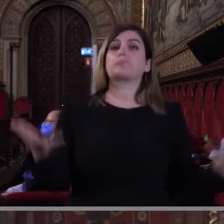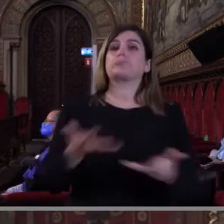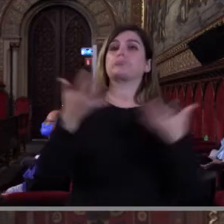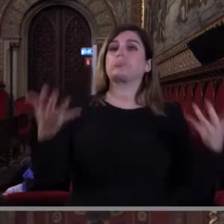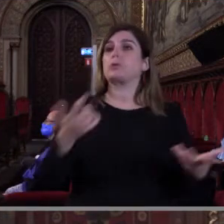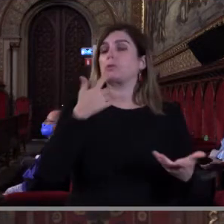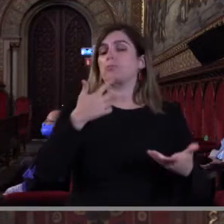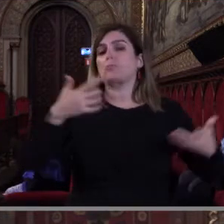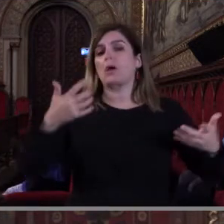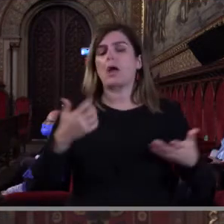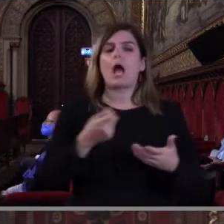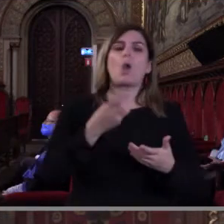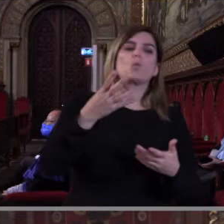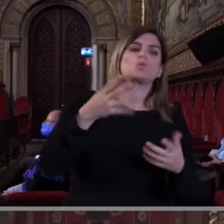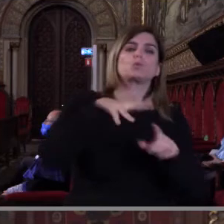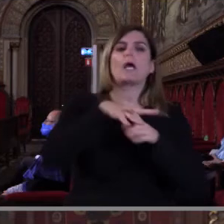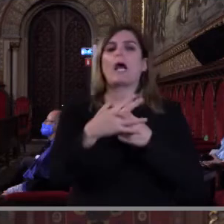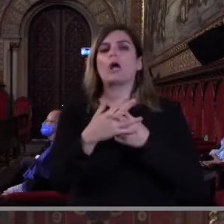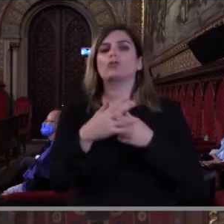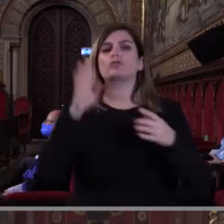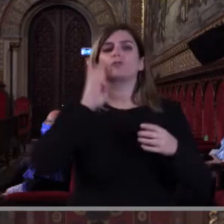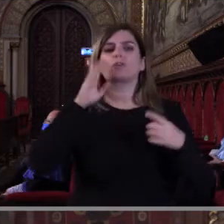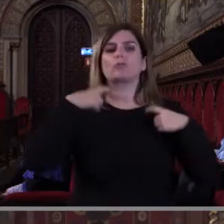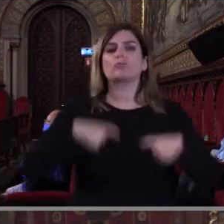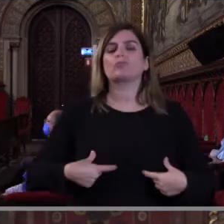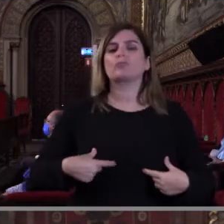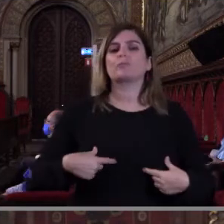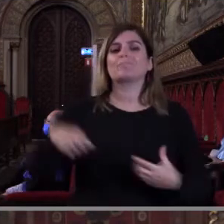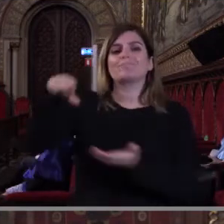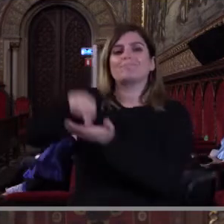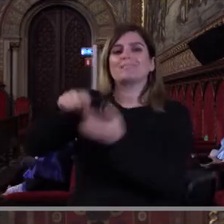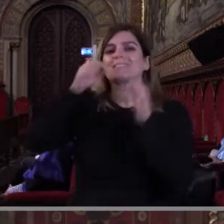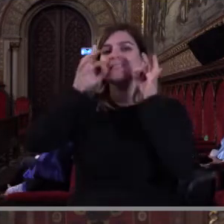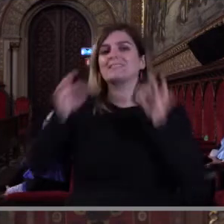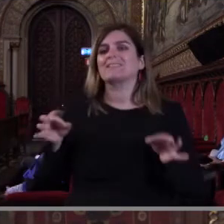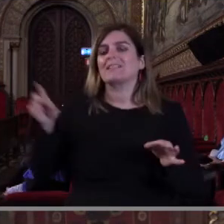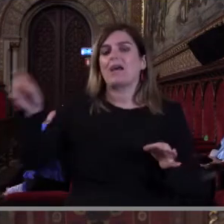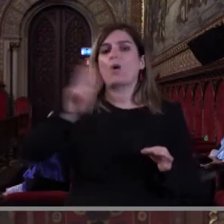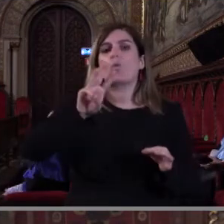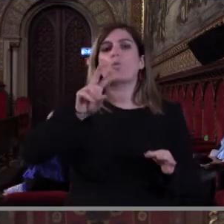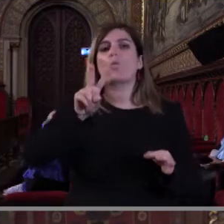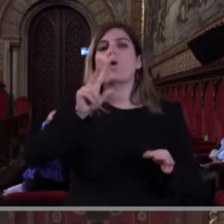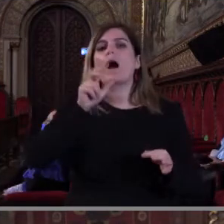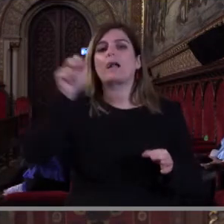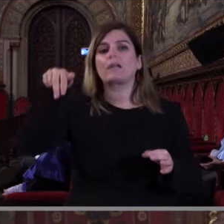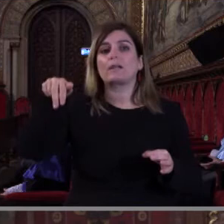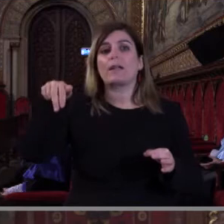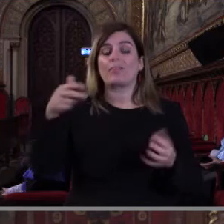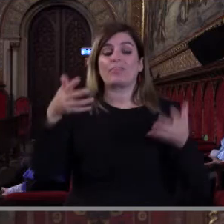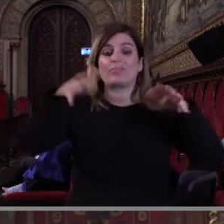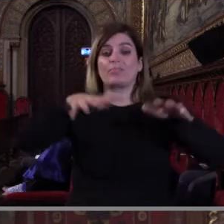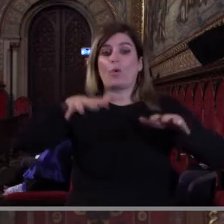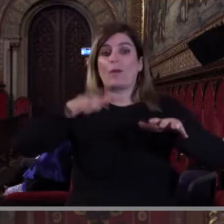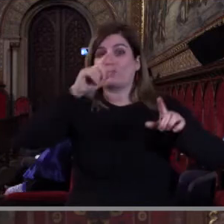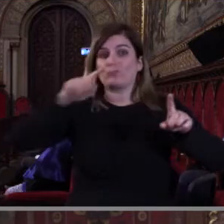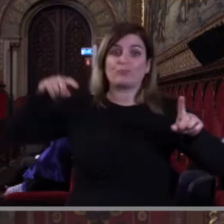a una agrupació anormal de casos d'infecció pulmonar a la ciutat de Wuhan, a la Xina. 10 mesos després, la pandèmia provocada